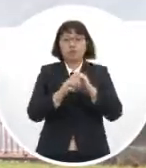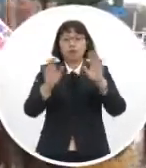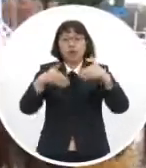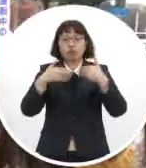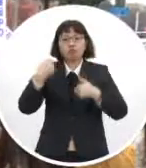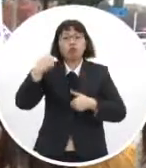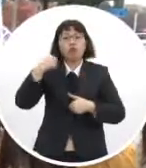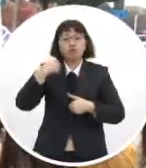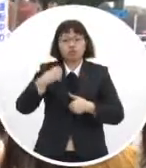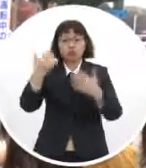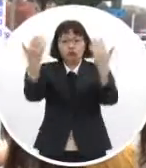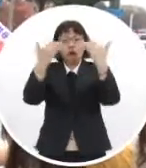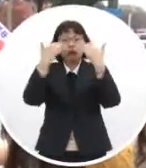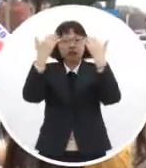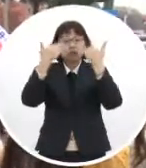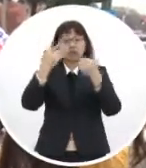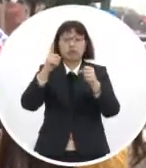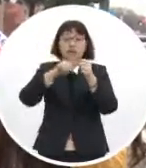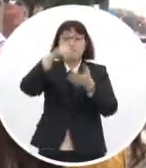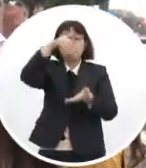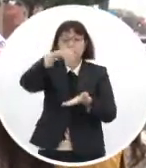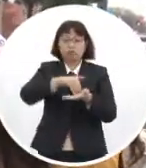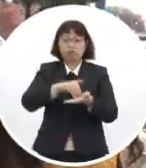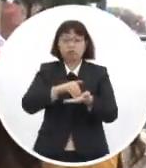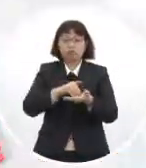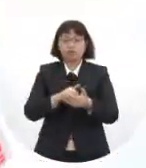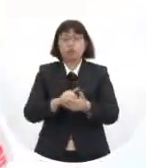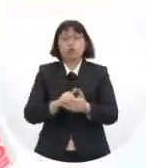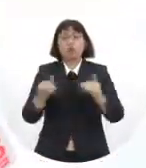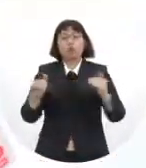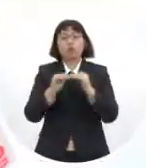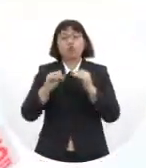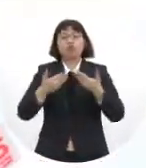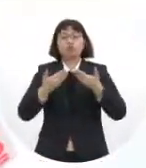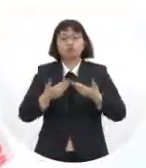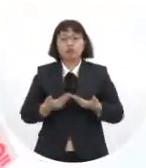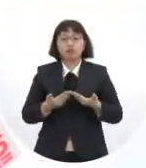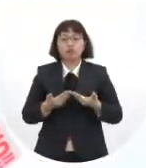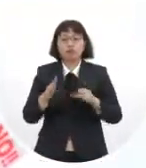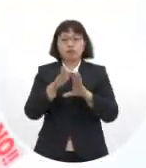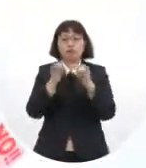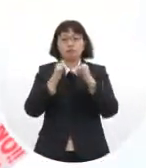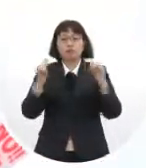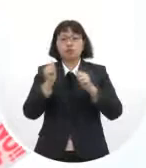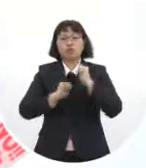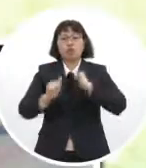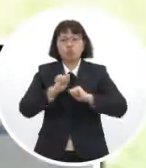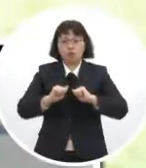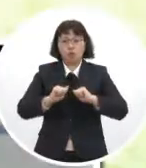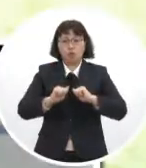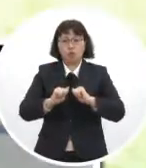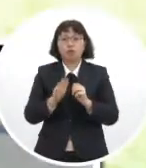春・夏・秋・年末に交通安全県民運動を実施しています。